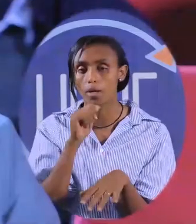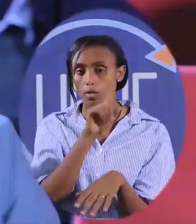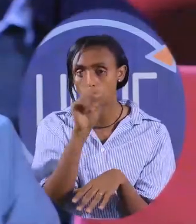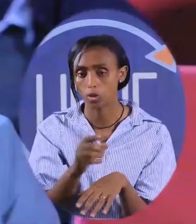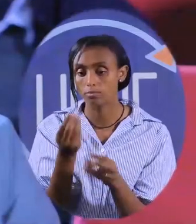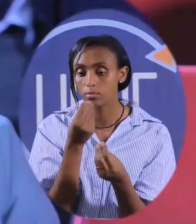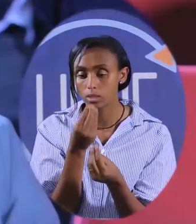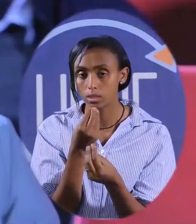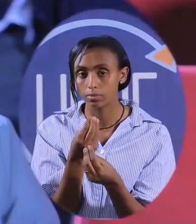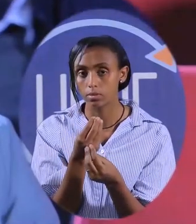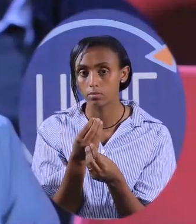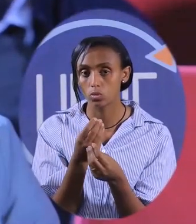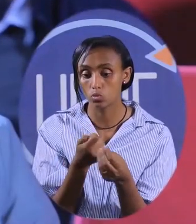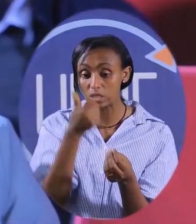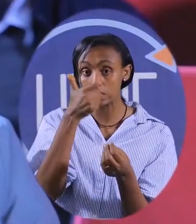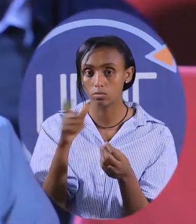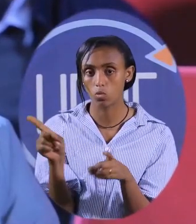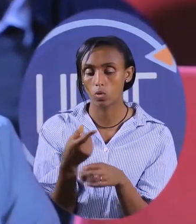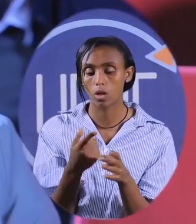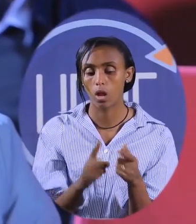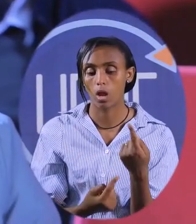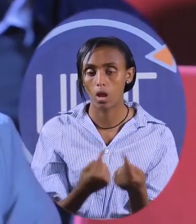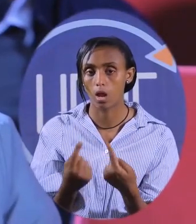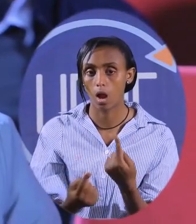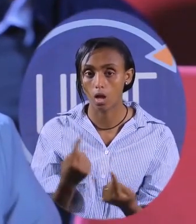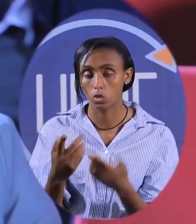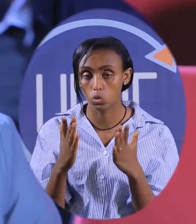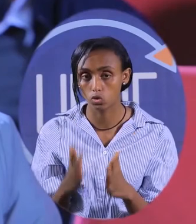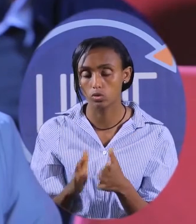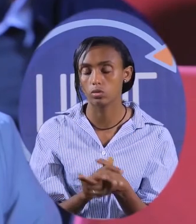ምግብ መወደድ ከዚህ በፊት ነጋዴዎች